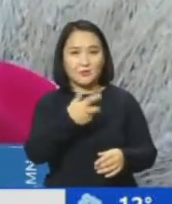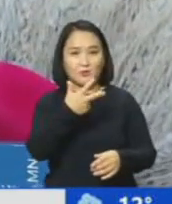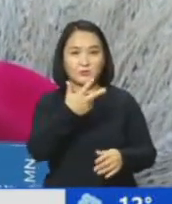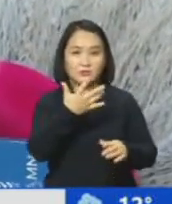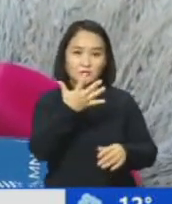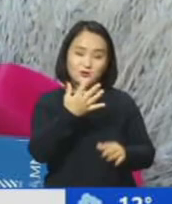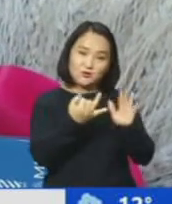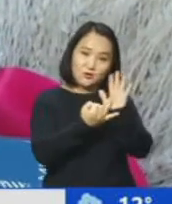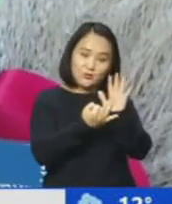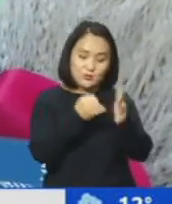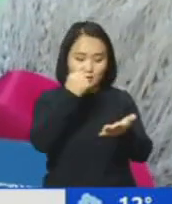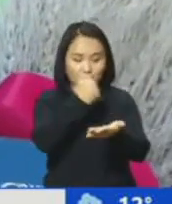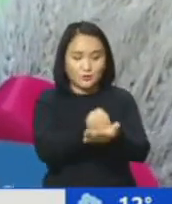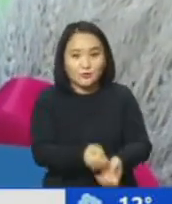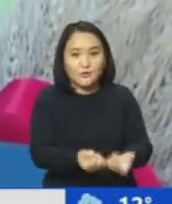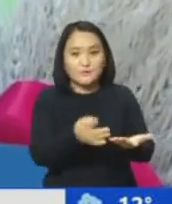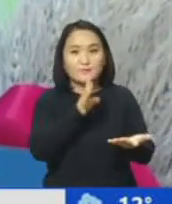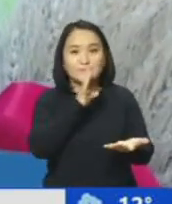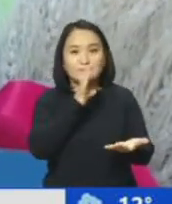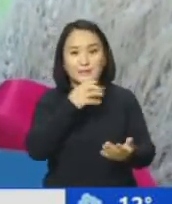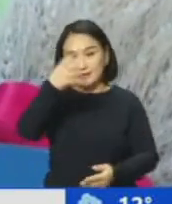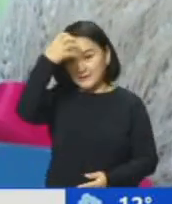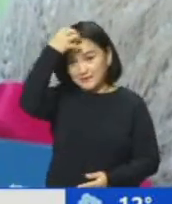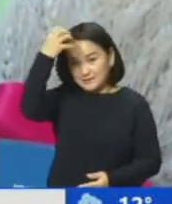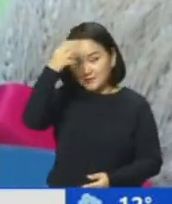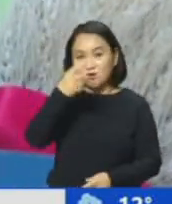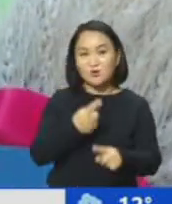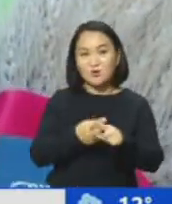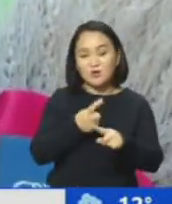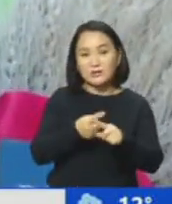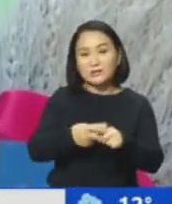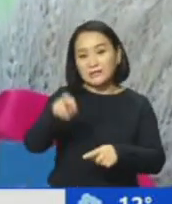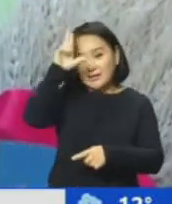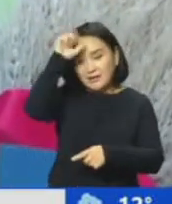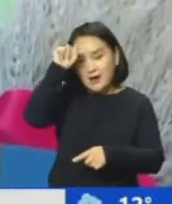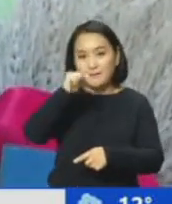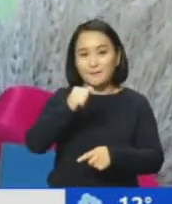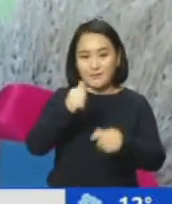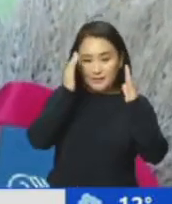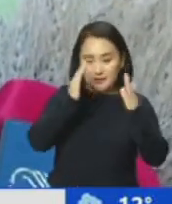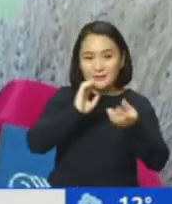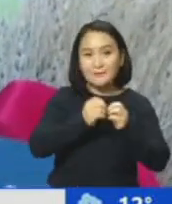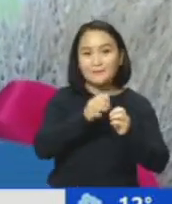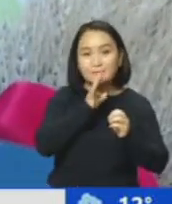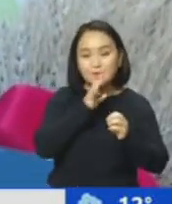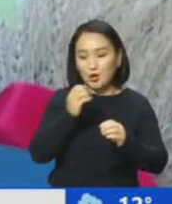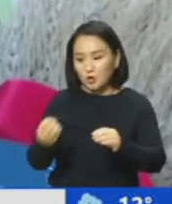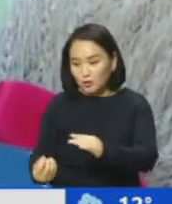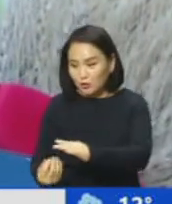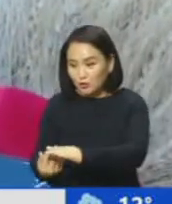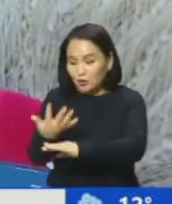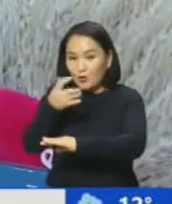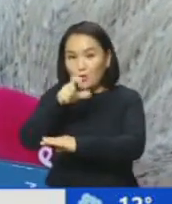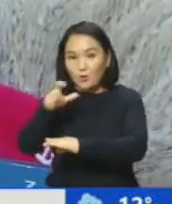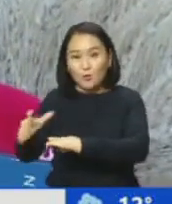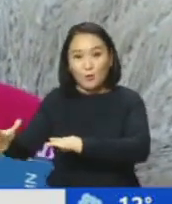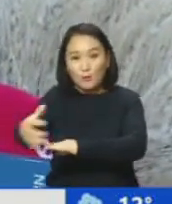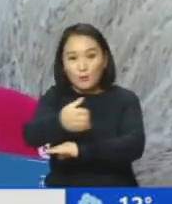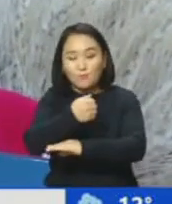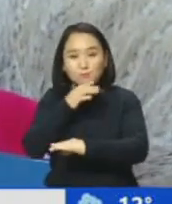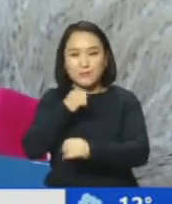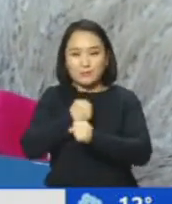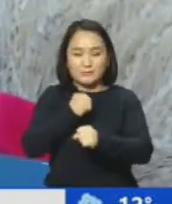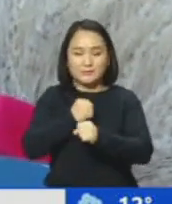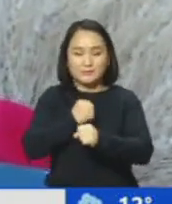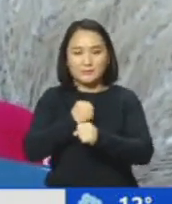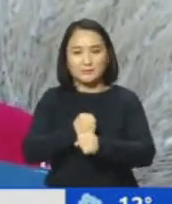хэрэгжүүлэх одоо засгийн газар хүнс өдөө аж ахуй яамны төрөөс авч байгаа арга хэмжээ нөгөө талаас ногоочд тариачдын газар хэлтсэнд уйгүй хөдөлмөрийн үрдүнд